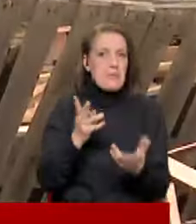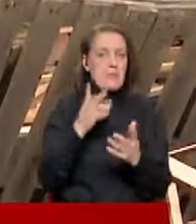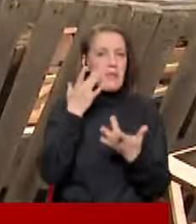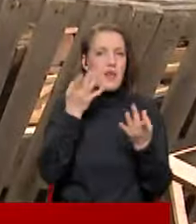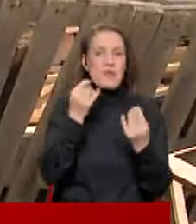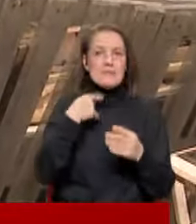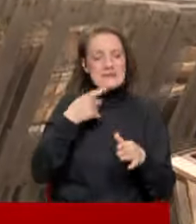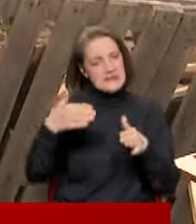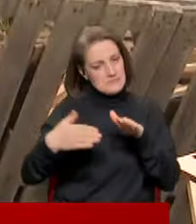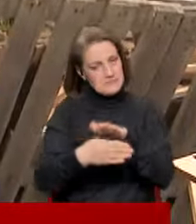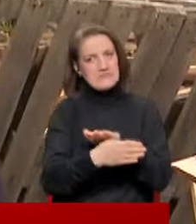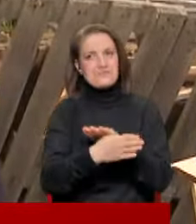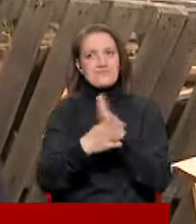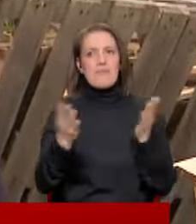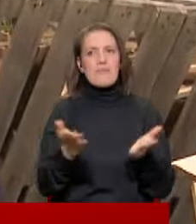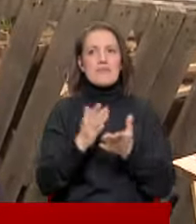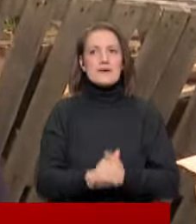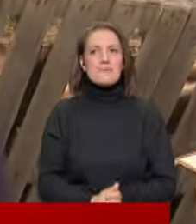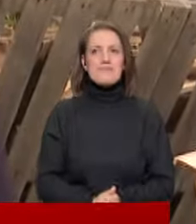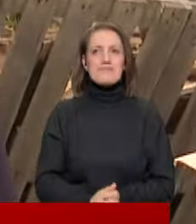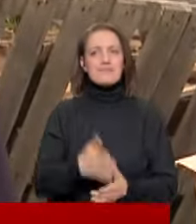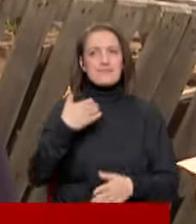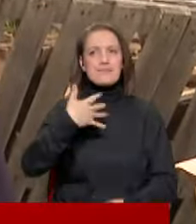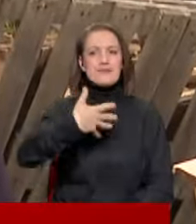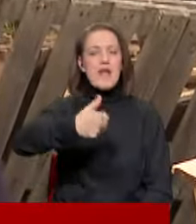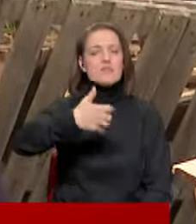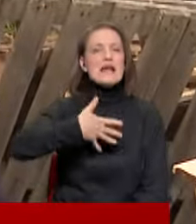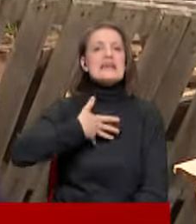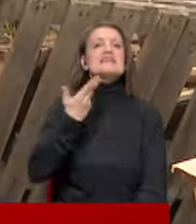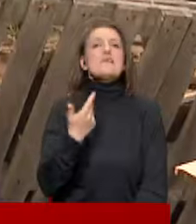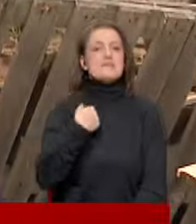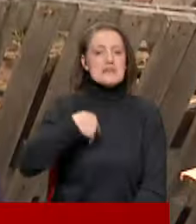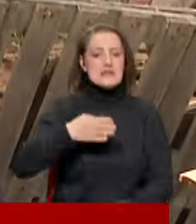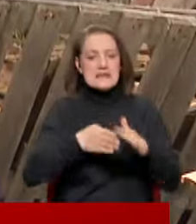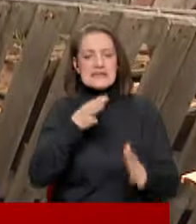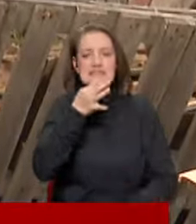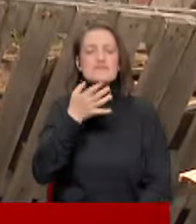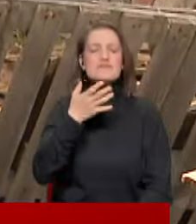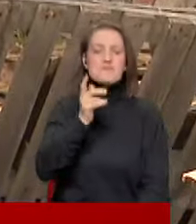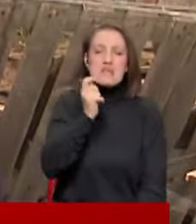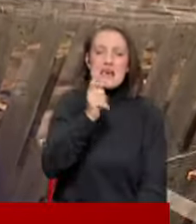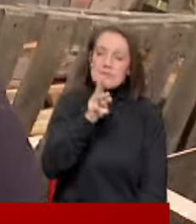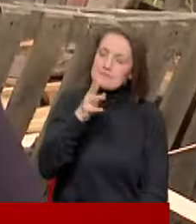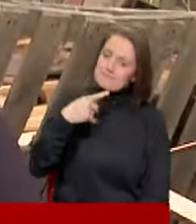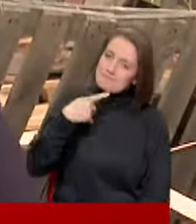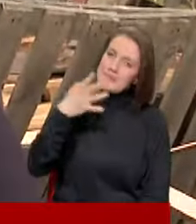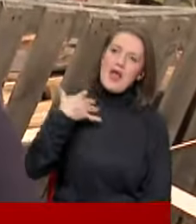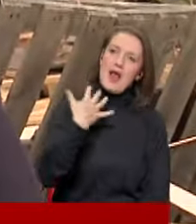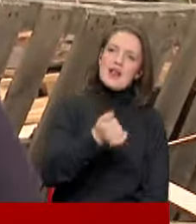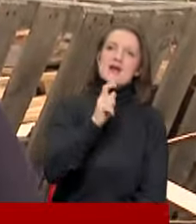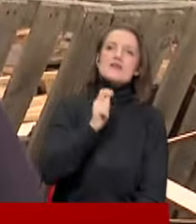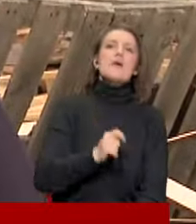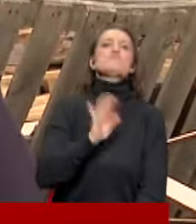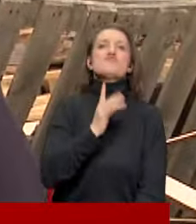bizi içeriye aldılar bayağı bir şey yaşadık orada Yani aslında almak istemediler mecburi oldu biraz yapmayacağım